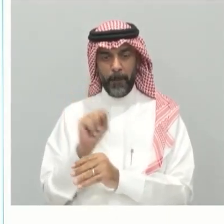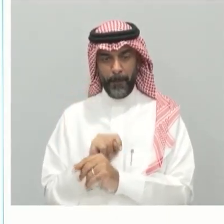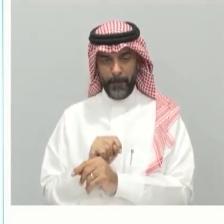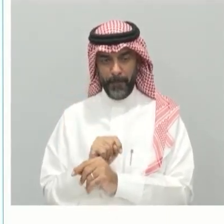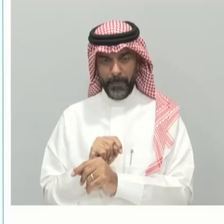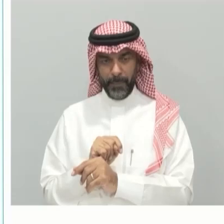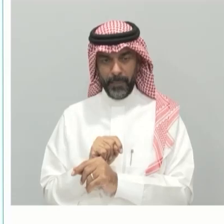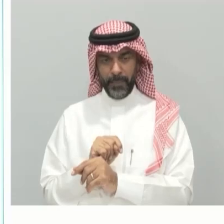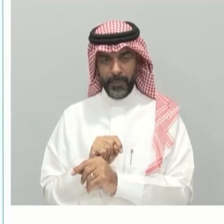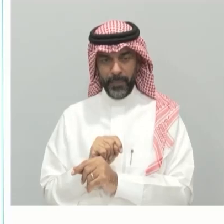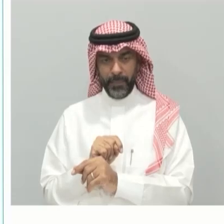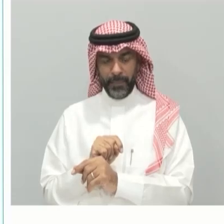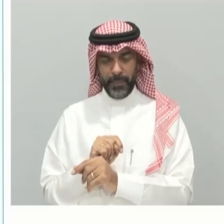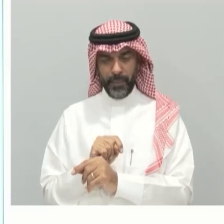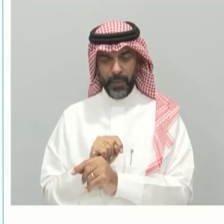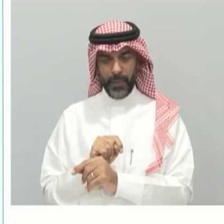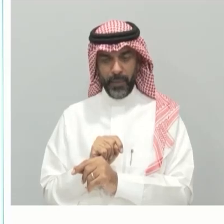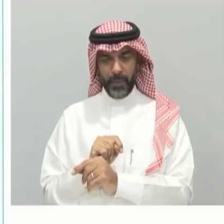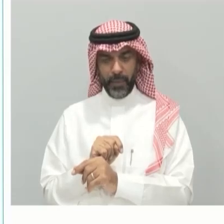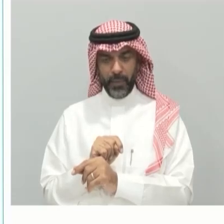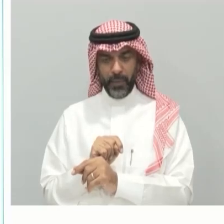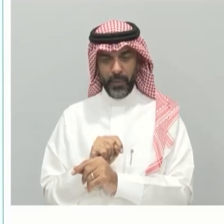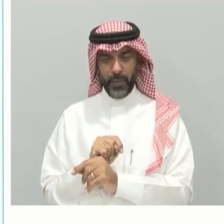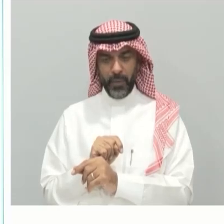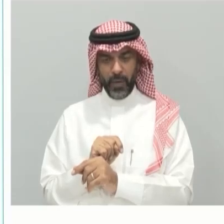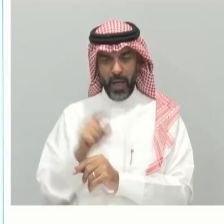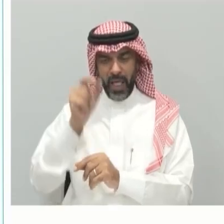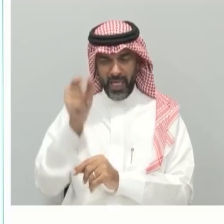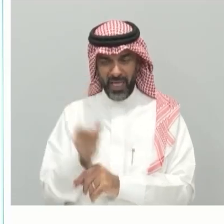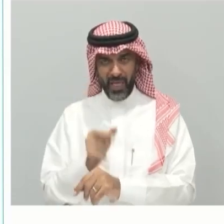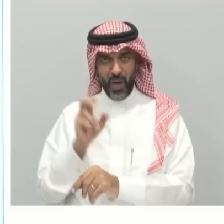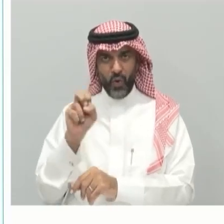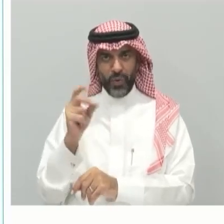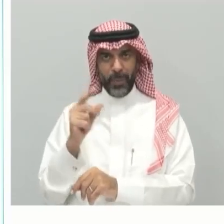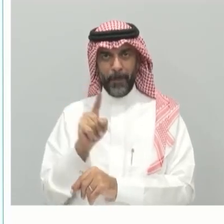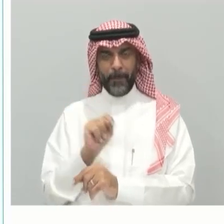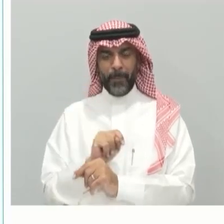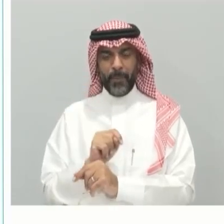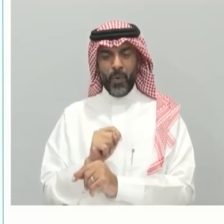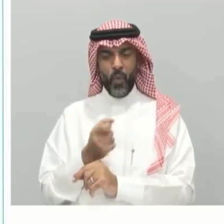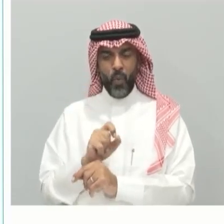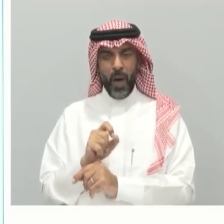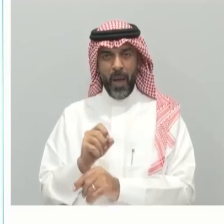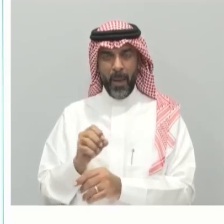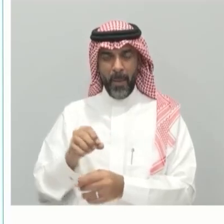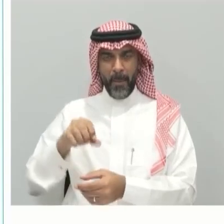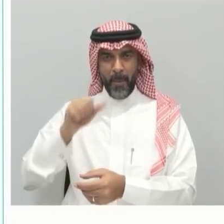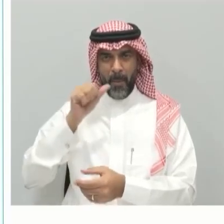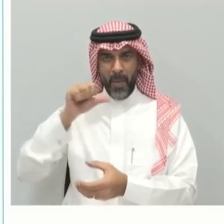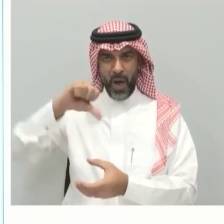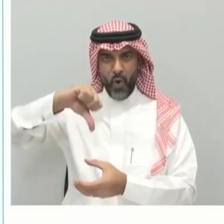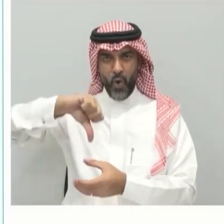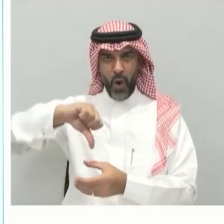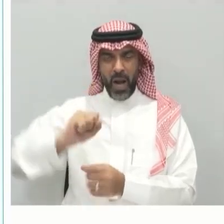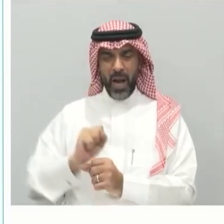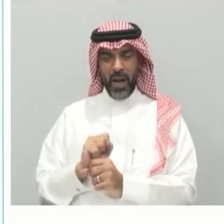اللي متبقي عندي هنا في هذه المنطقه متبقي عندي هنا قطب هذا هو القطب والمحلول هذا المحلول يحتوي